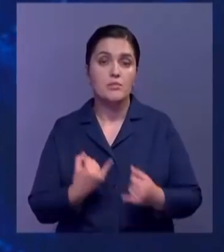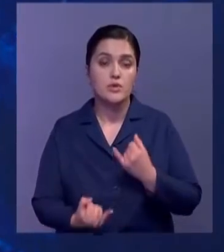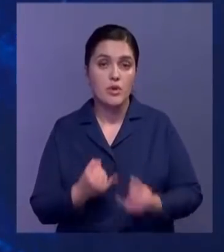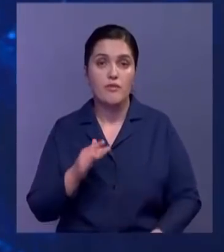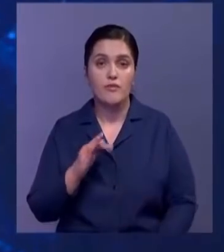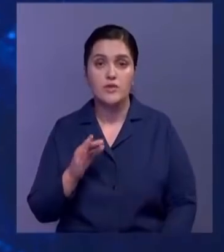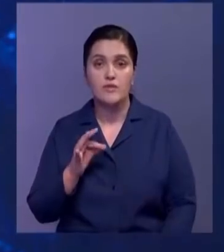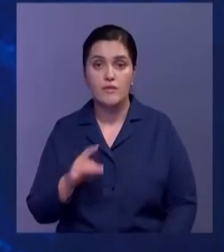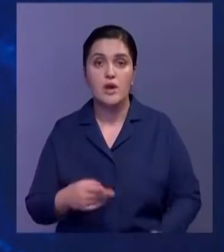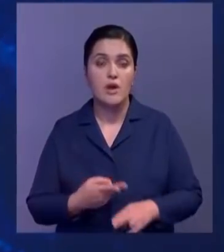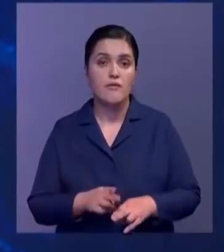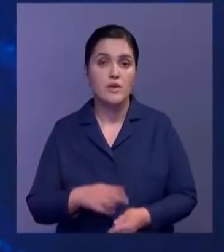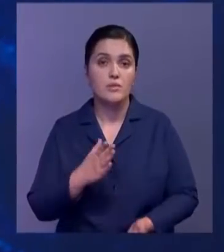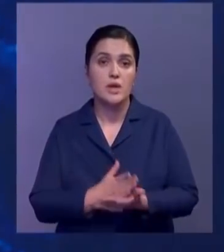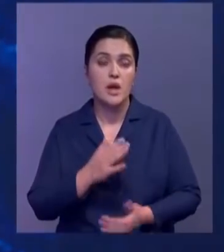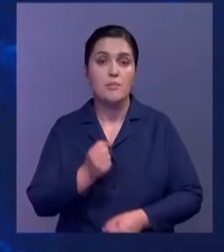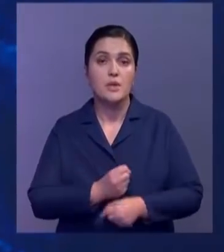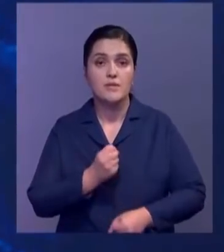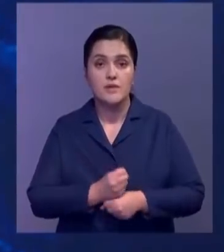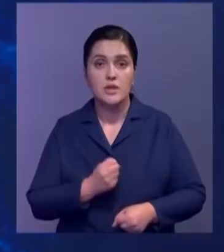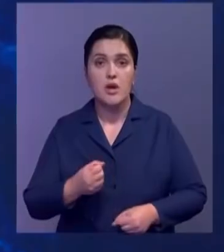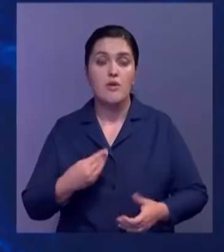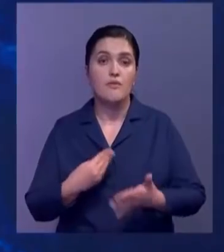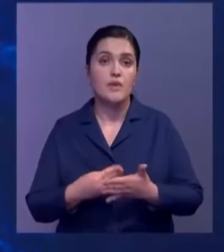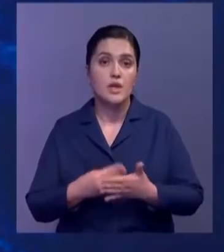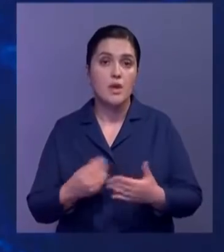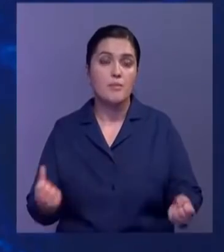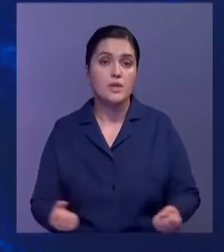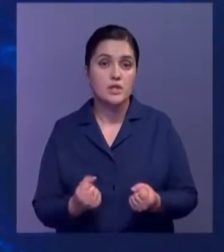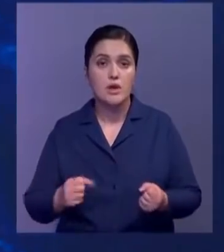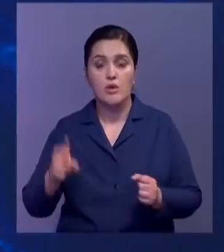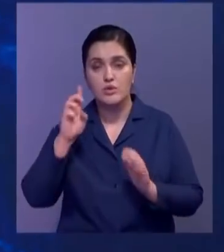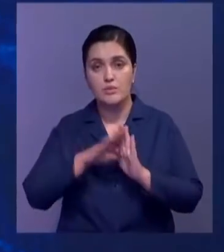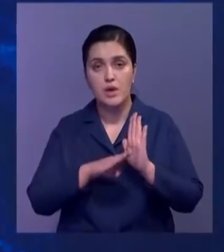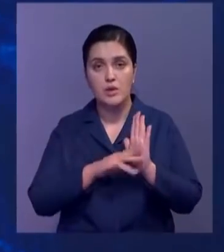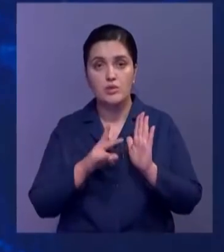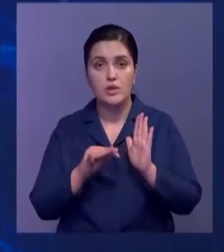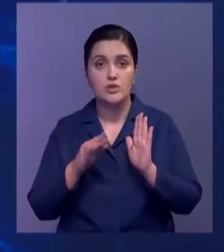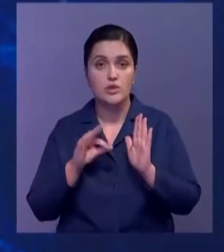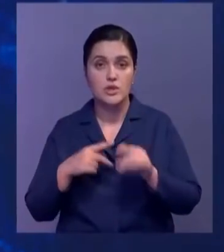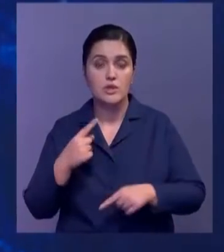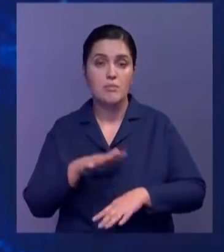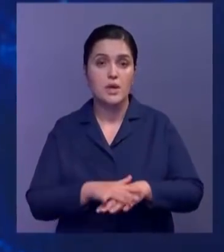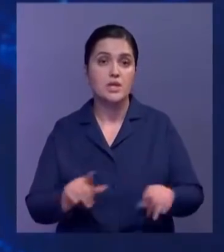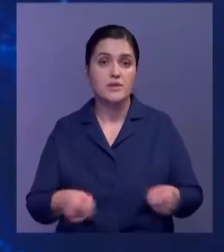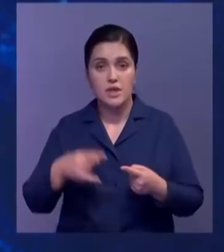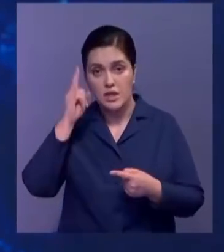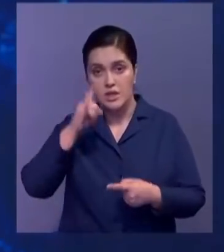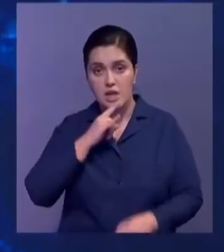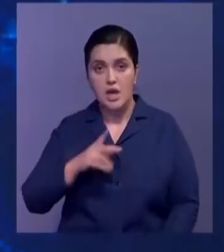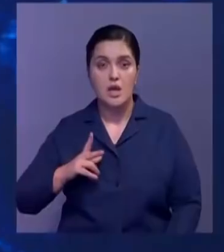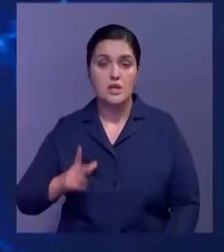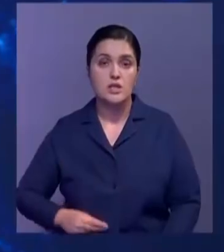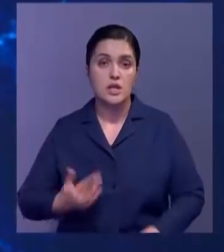направлении производителю оказана финансовая поддержка в рамках программы «Нурлы Жол» через Банк развития Казахстана, дочерней структуры холдинга